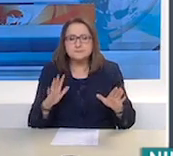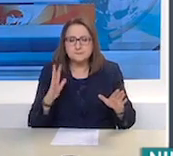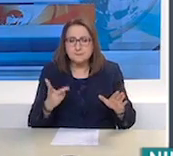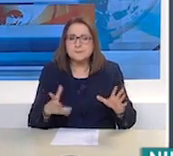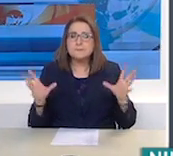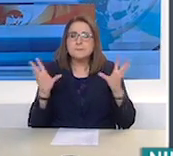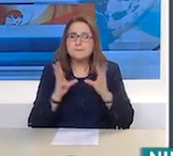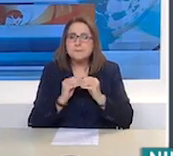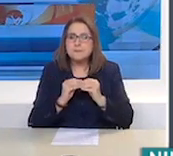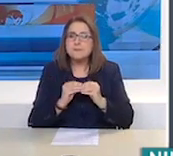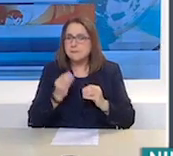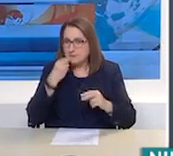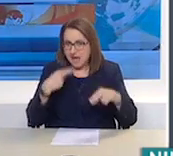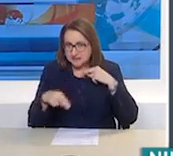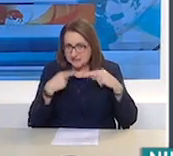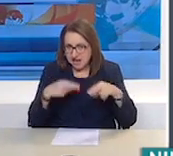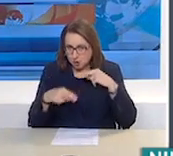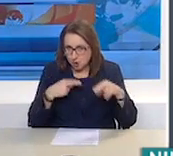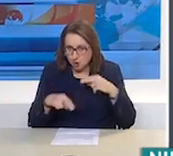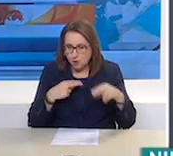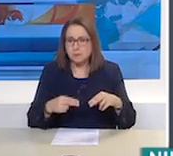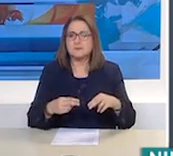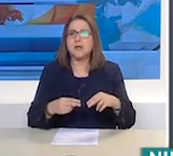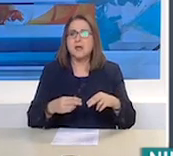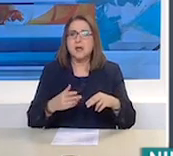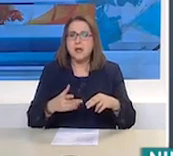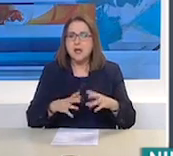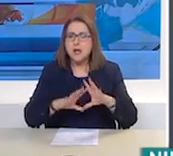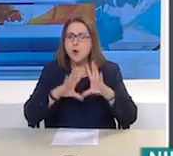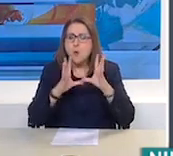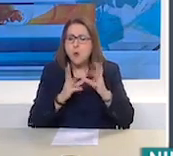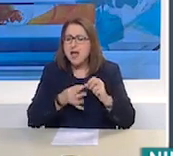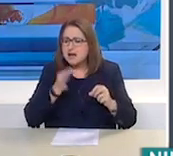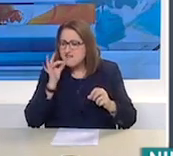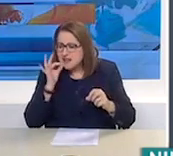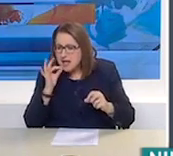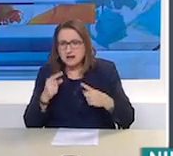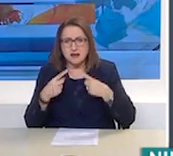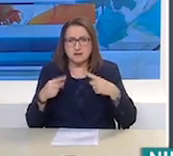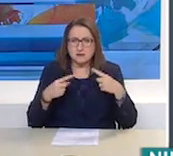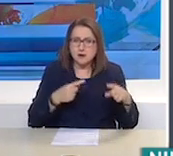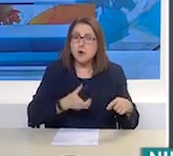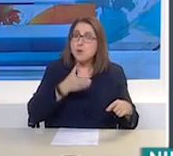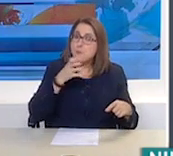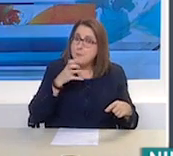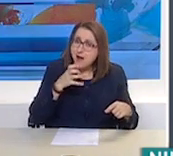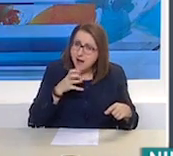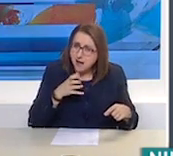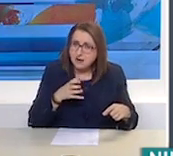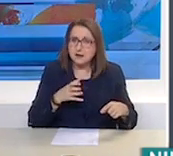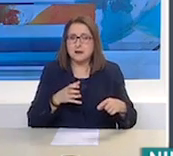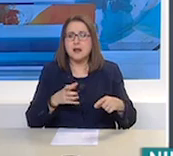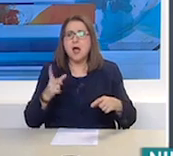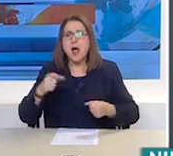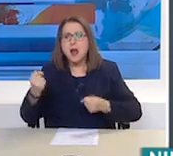Οι δραστηριότητες υπηρεσιών εστιατορίων και κινητών μονάδων εστίασης. Οι δραστηριότητες παροχής ποτών και υπηρεσίες πίστα